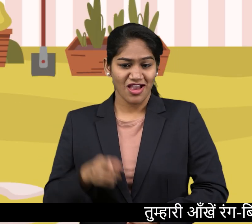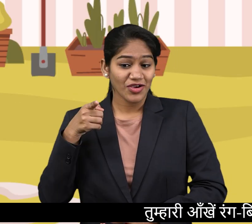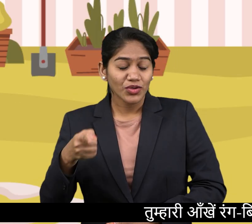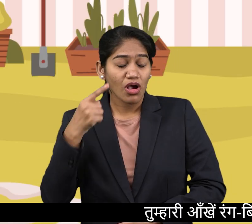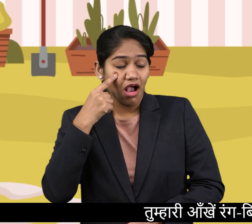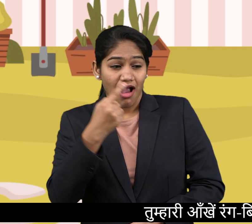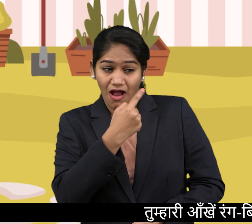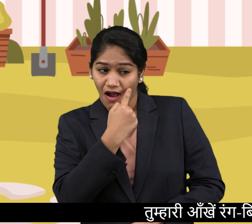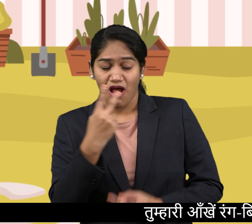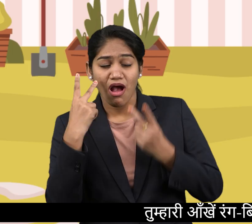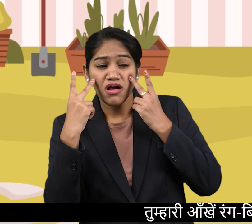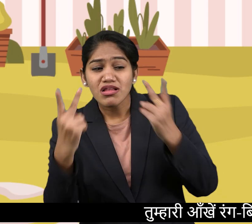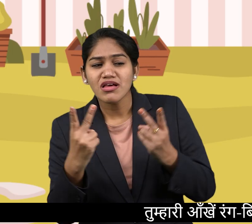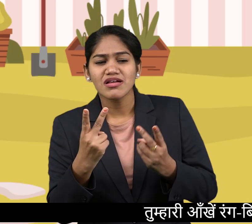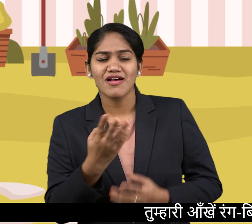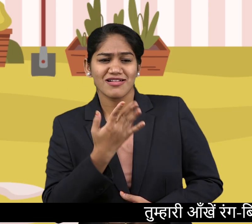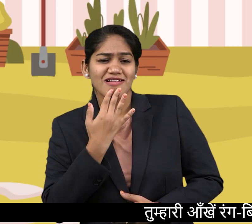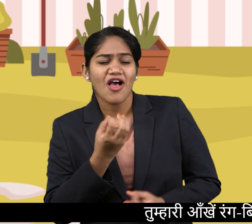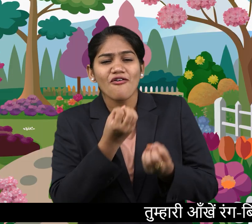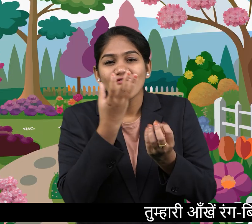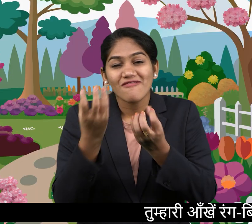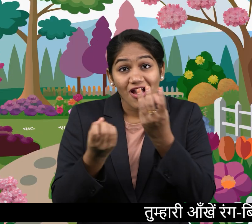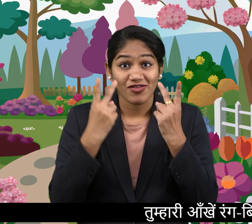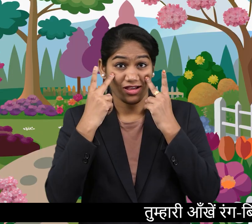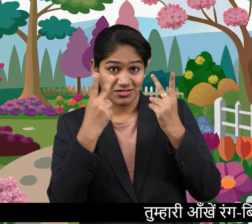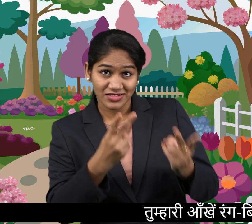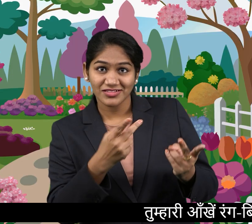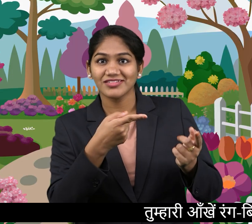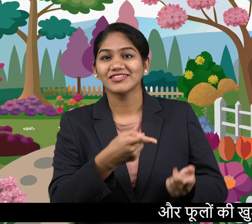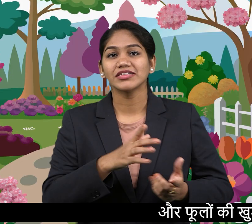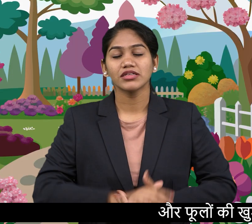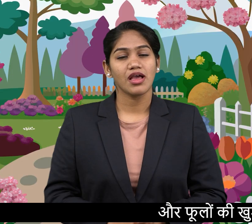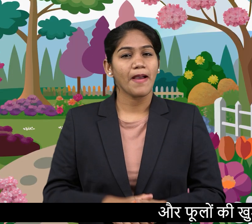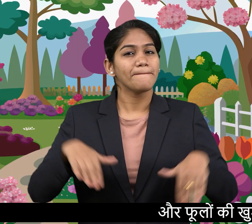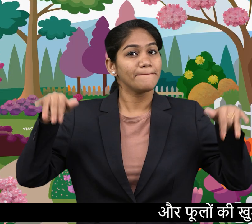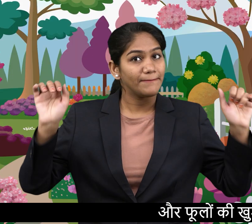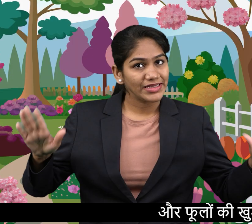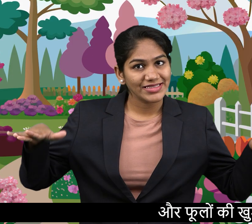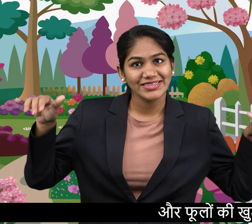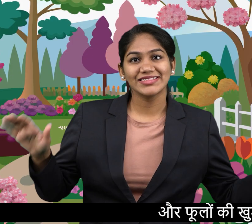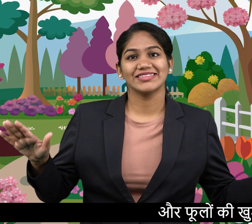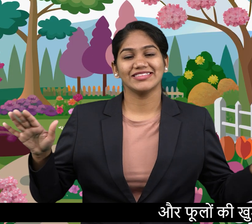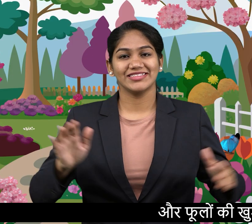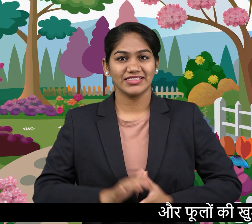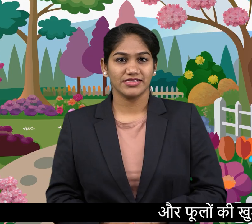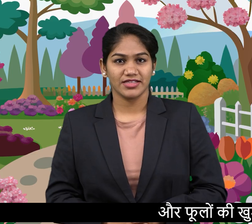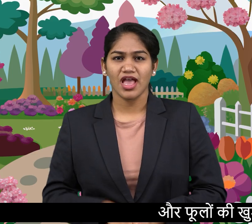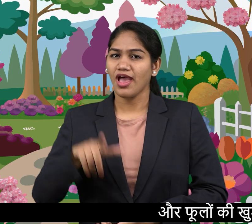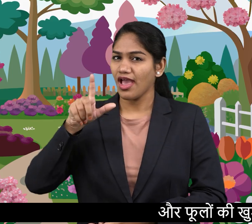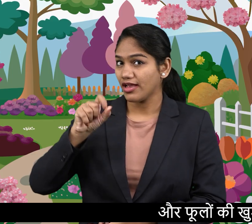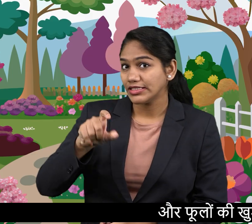तुम्हारी आंखें रंग बिरंगे फूल, पक्षी, कीड़े देख रही है और फूलों की खुशबू तुम्हें आकर्षित कर रही